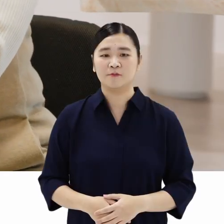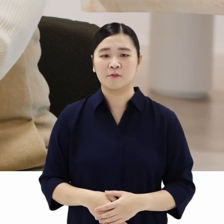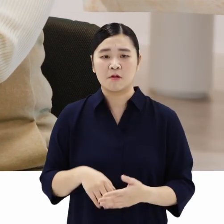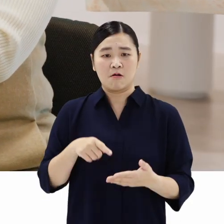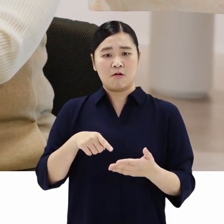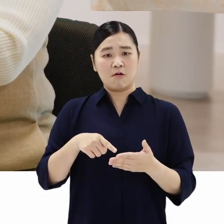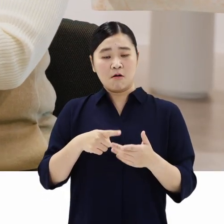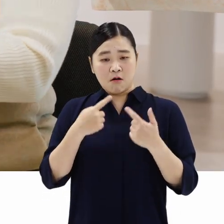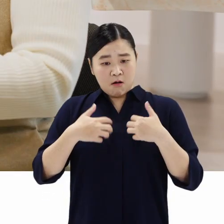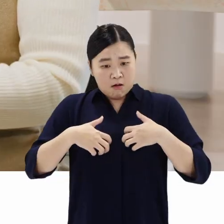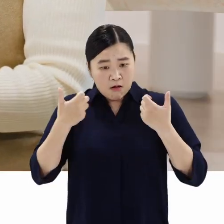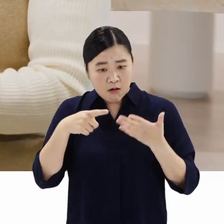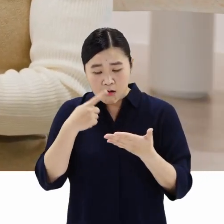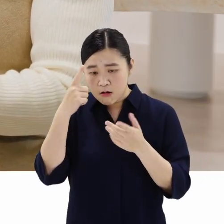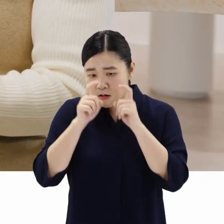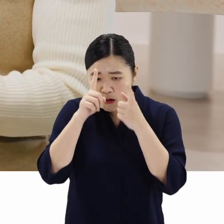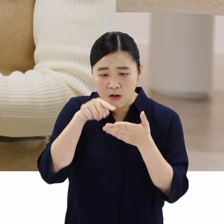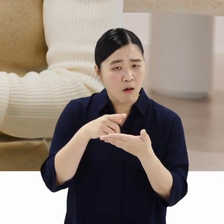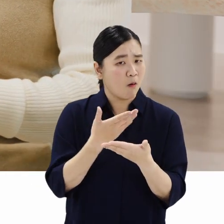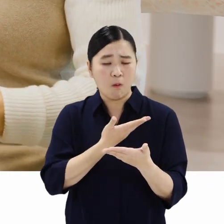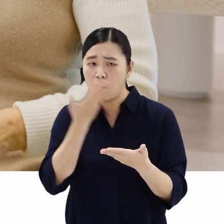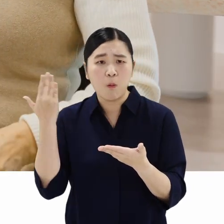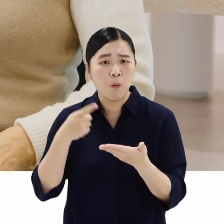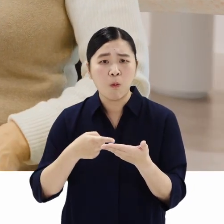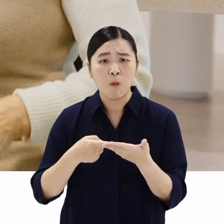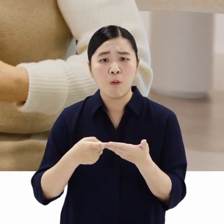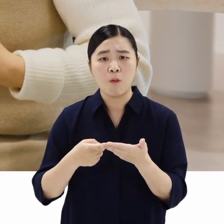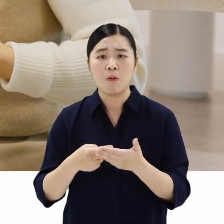え？ 怒ったのにどうして？